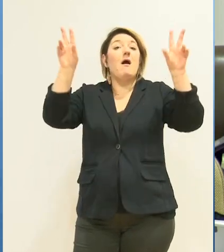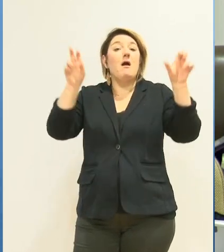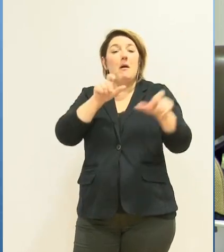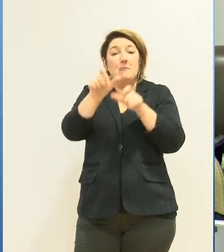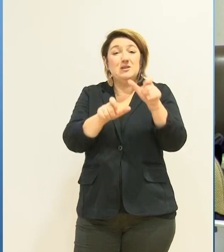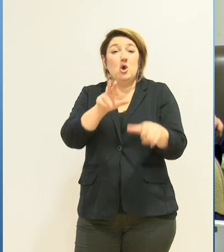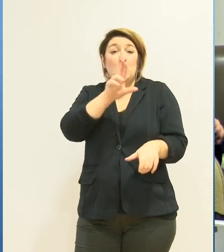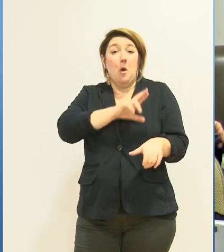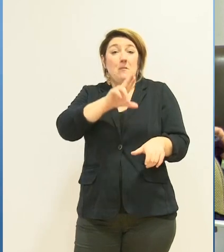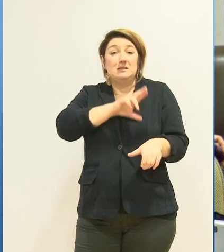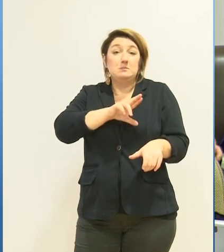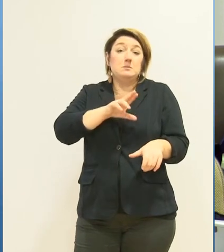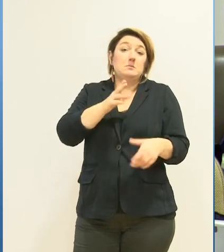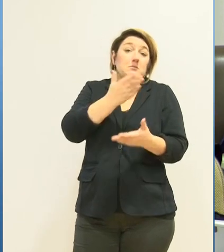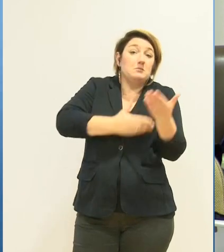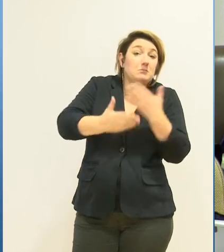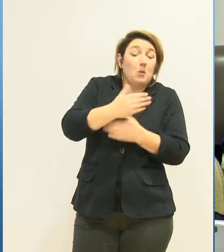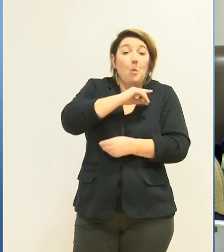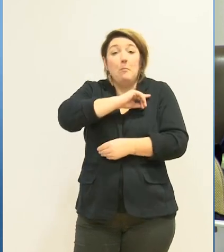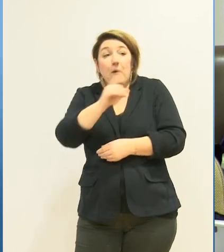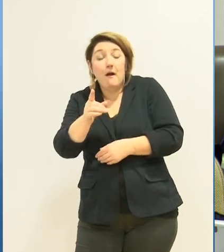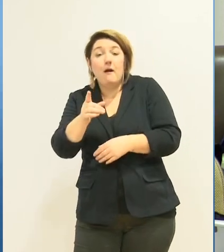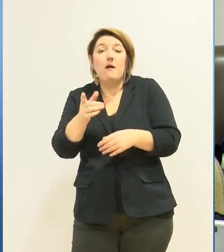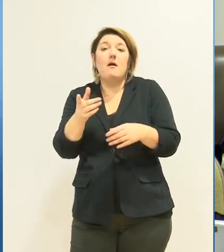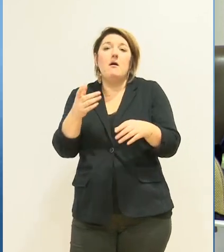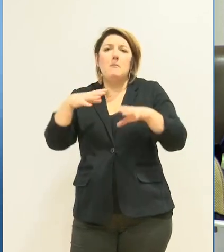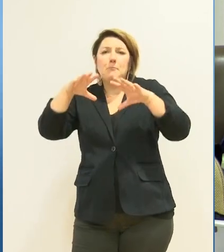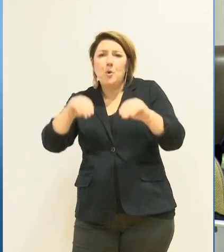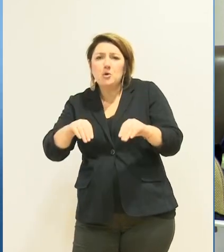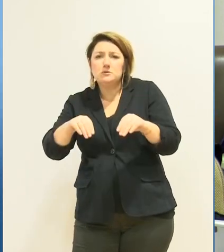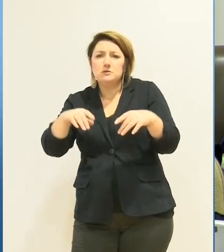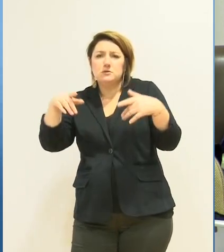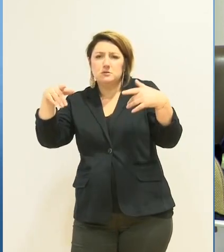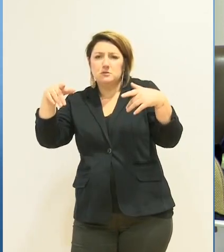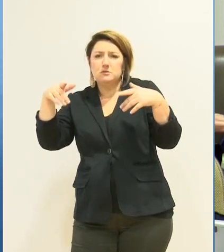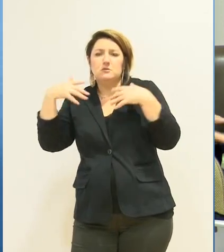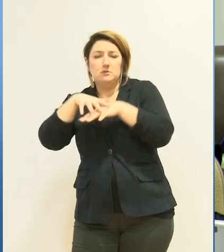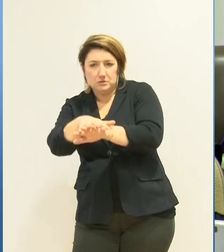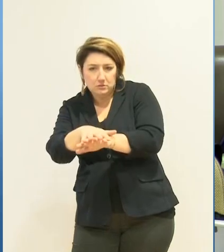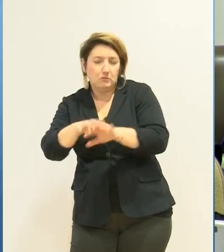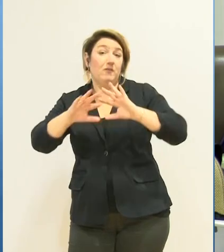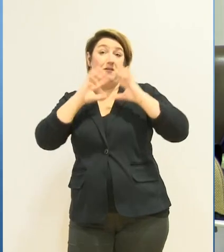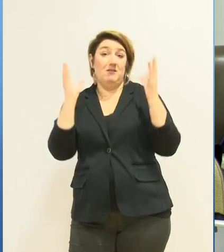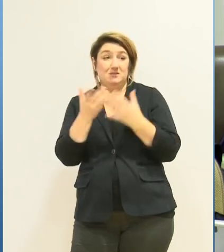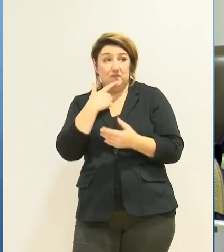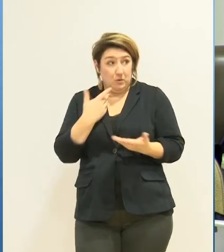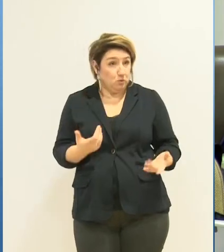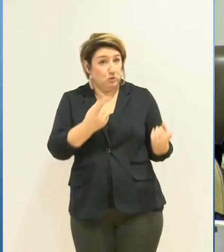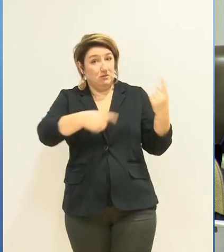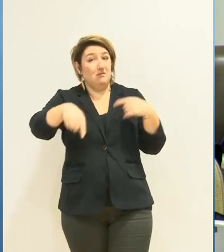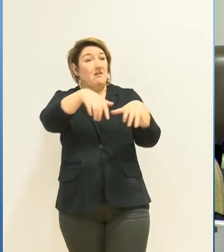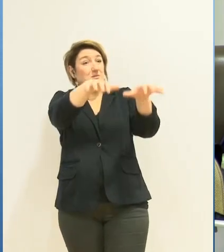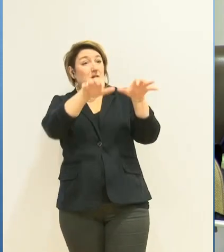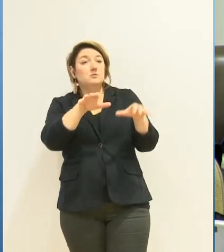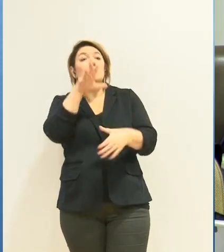retraite mutualisation des bosses économiseur supplémentaires cela veut dire qu'aujourd'hui dans notre administration est parmi vous même il